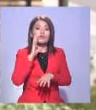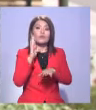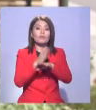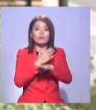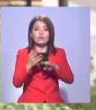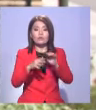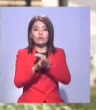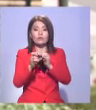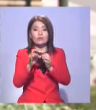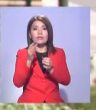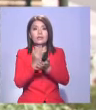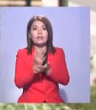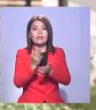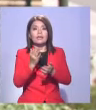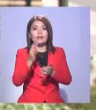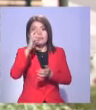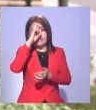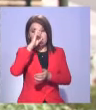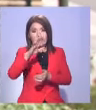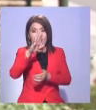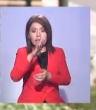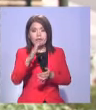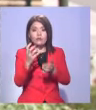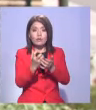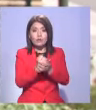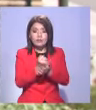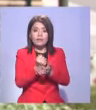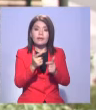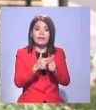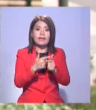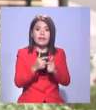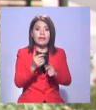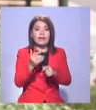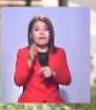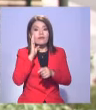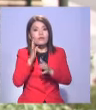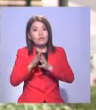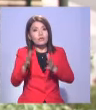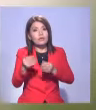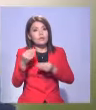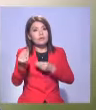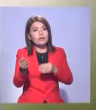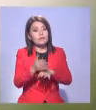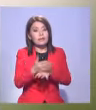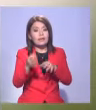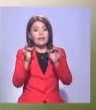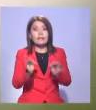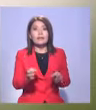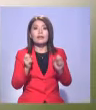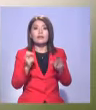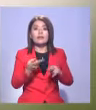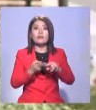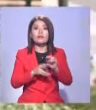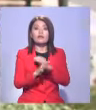мәселесі, жаңағы суды мемлекеттер өздерінде ұстап қалу немесе артық суды қалай бөлісу мәселесі, одан қоса біздің көршілес